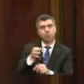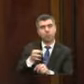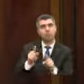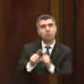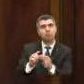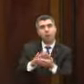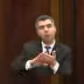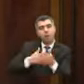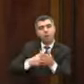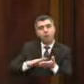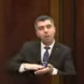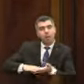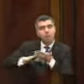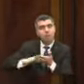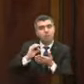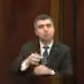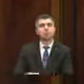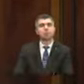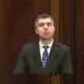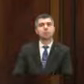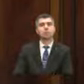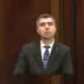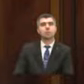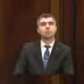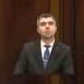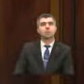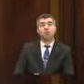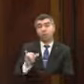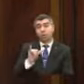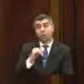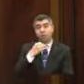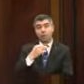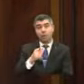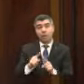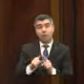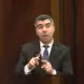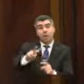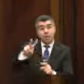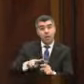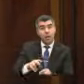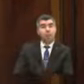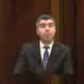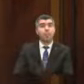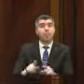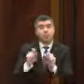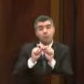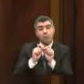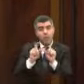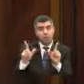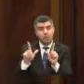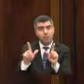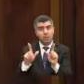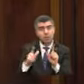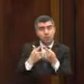يساهم بقوه في النشاط الاقتصادي الاجتماعي الوطني، الا انه الواقع هو انه يتضح ان هذا